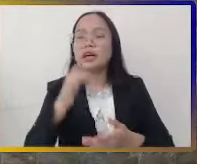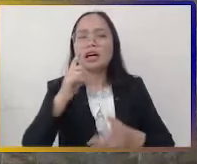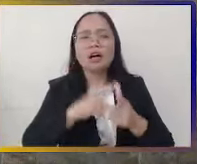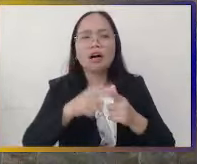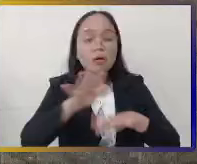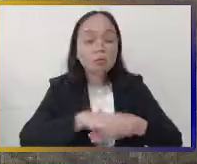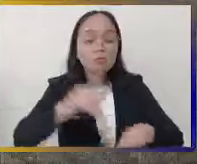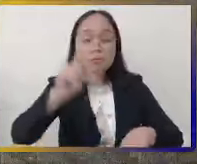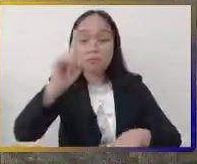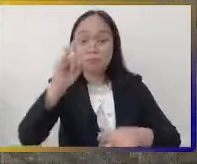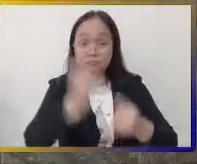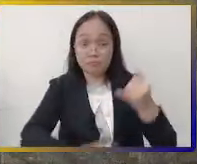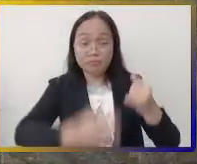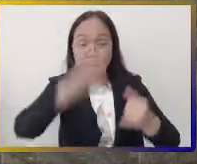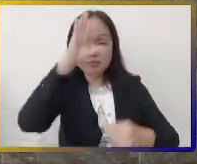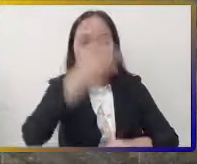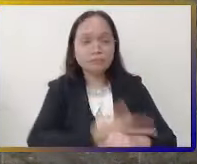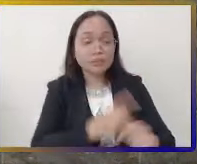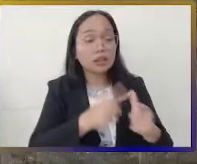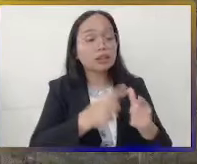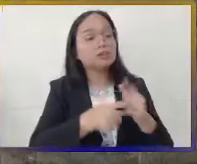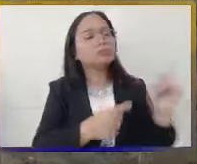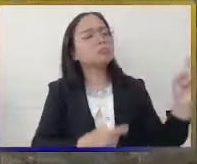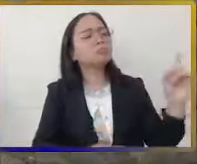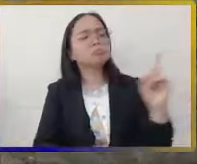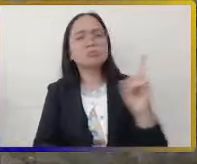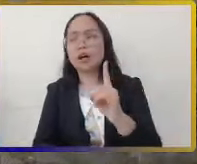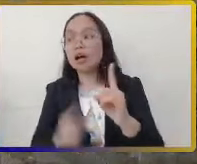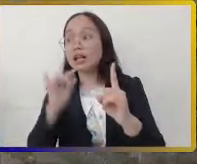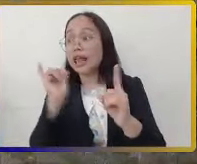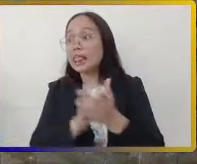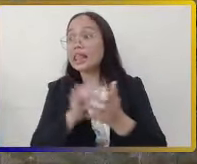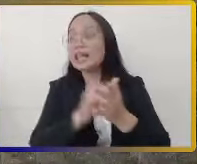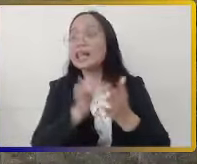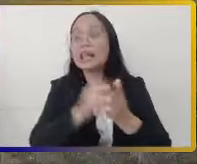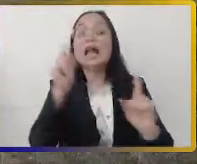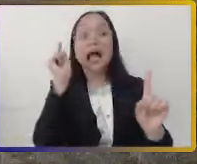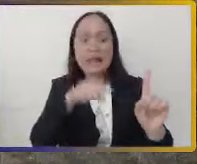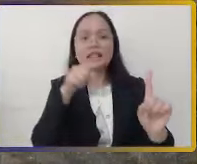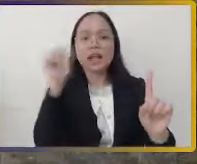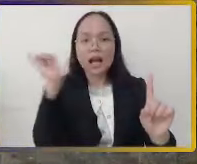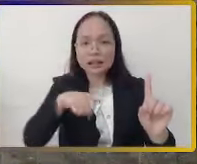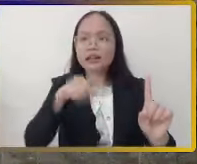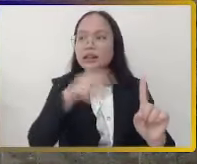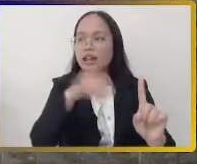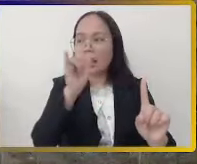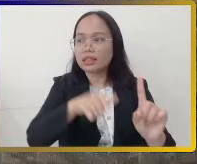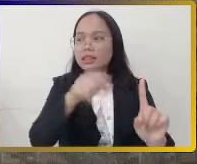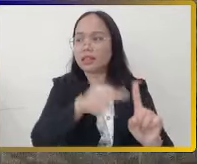nung natapat sa kanya, sabi niya, eto. Eto ang hinahanap ko.